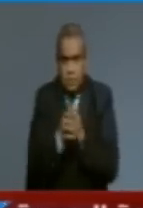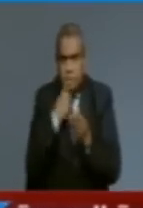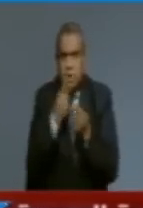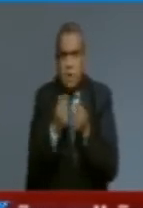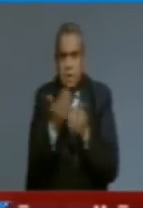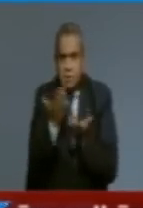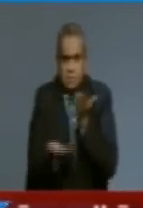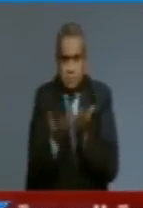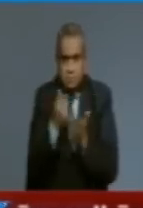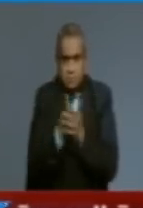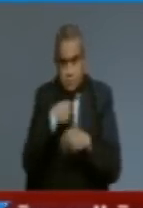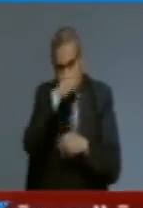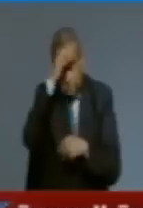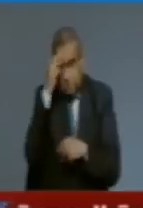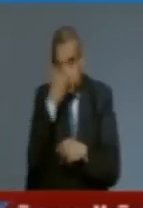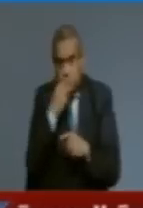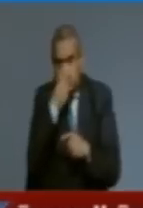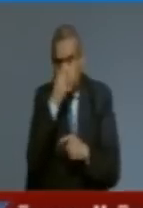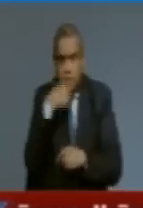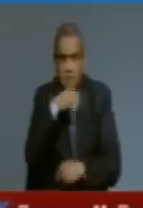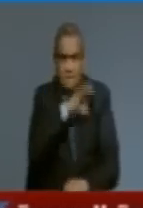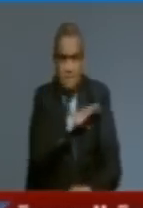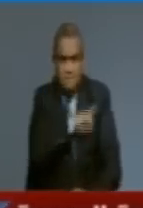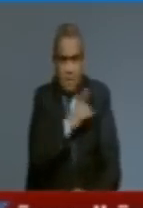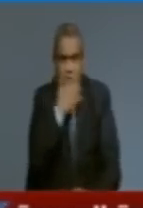مثلا فيما يخص نسبة الفائدة،